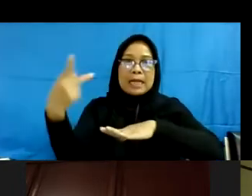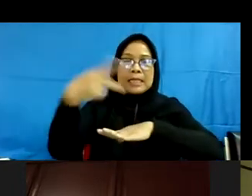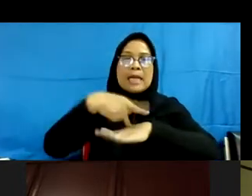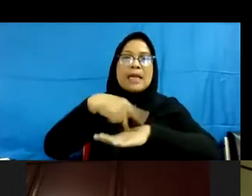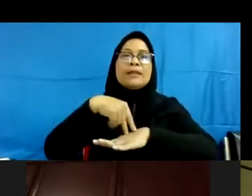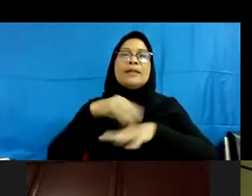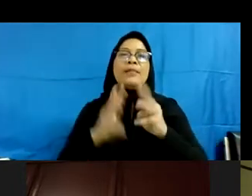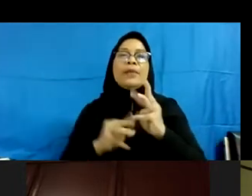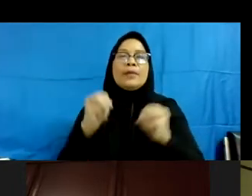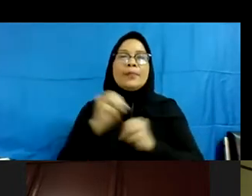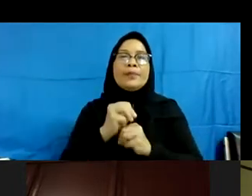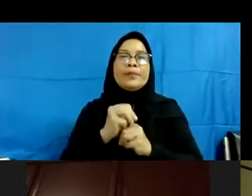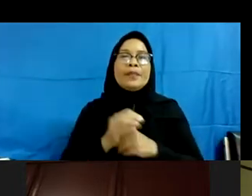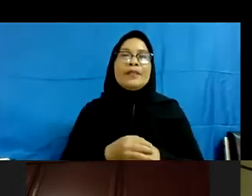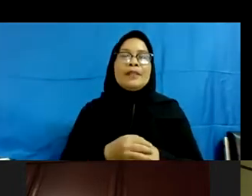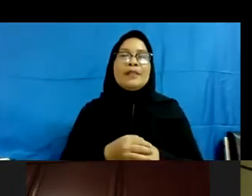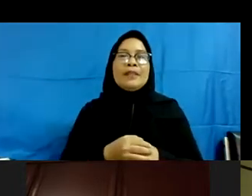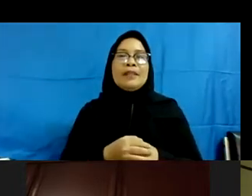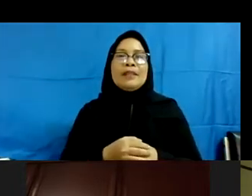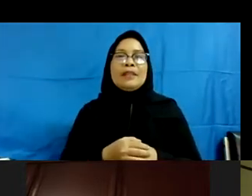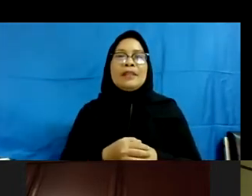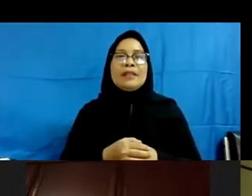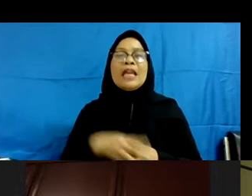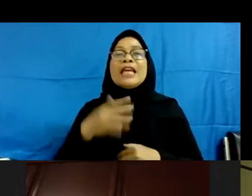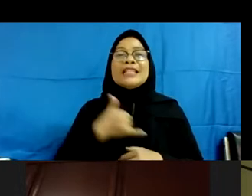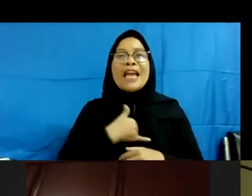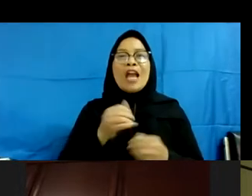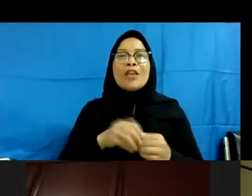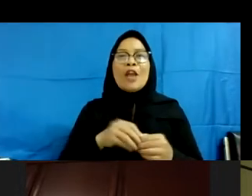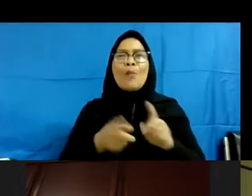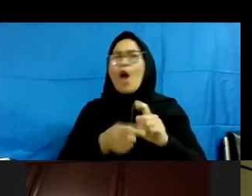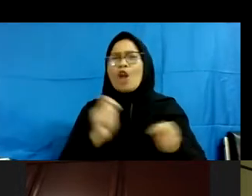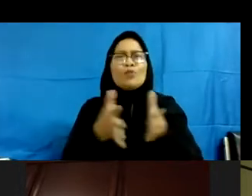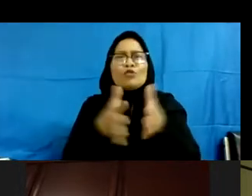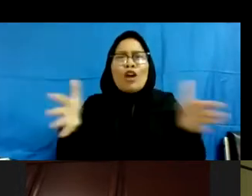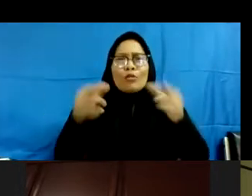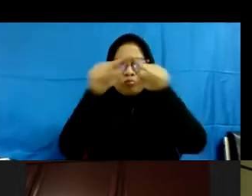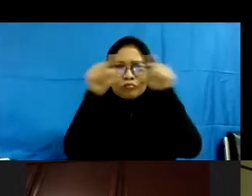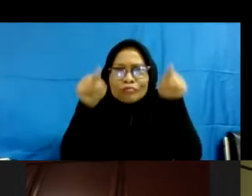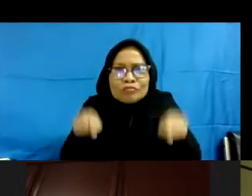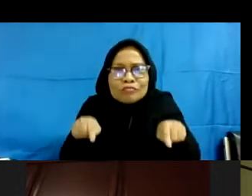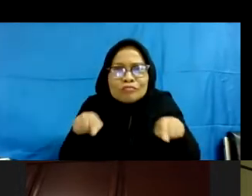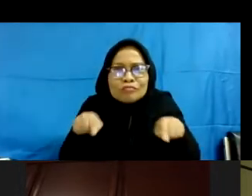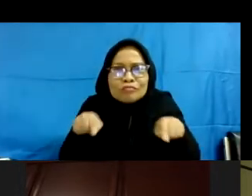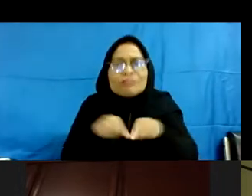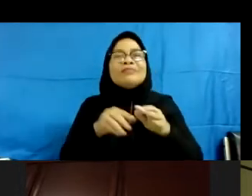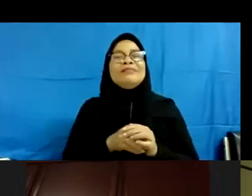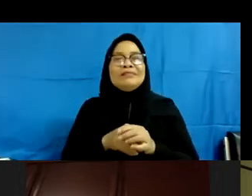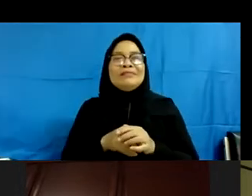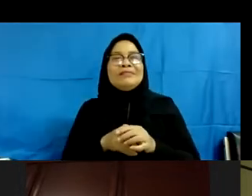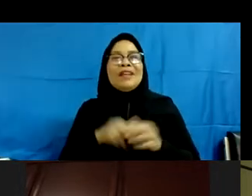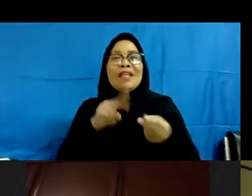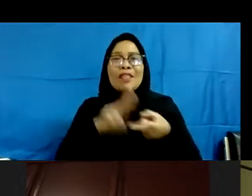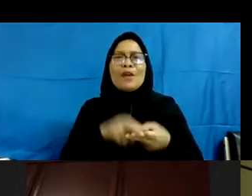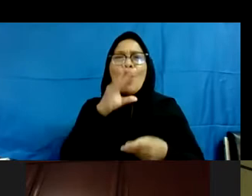paling besar adalah kertas saya, karena saya menulisnya dalam huruf Braille gitu. Kayak teman saya pada saat saya menuliskan Braille itu, teman saya